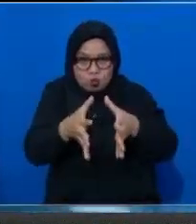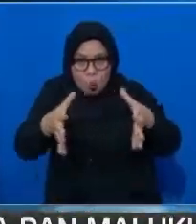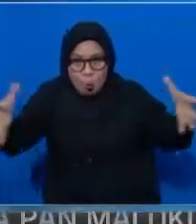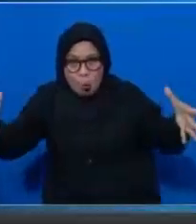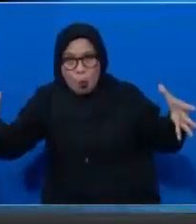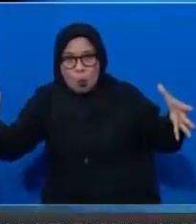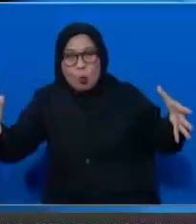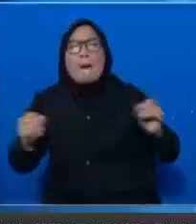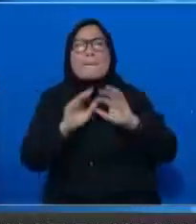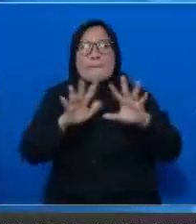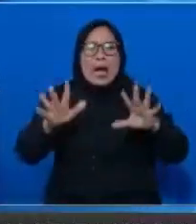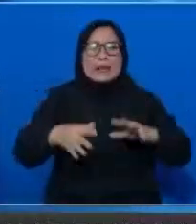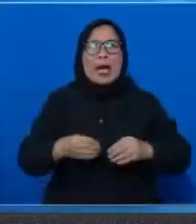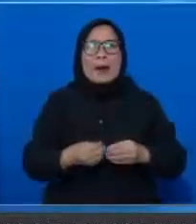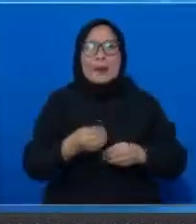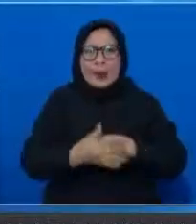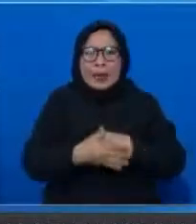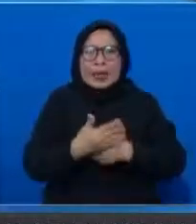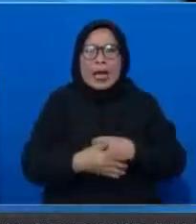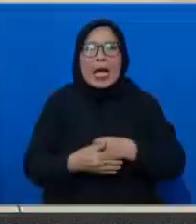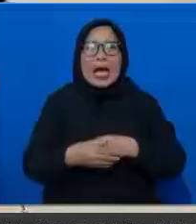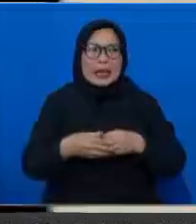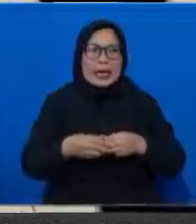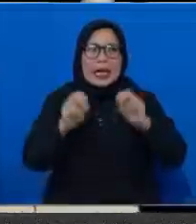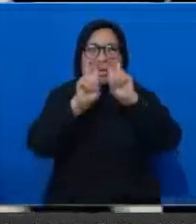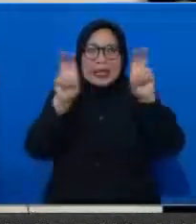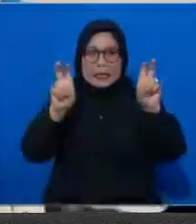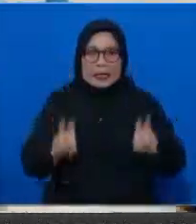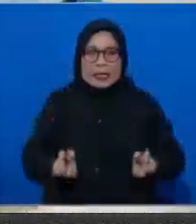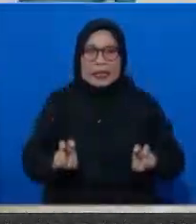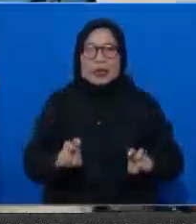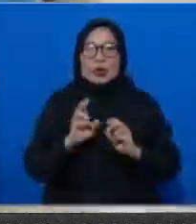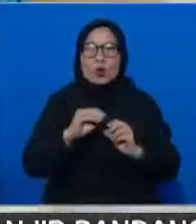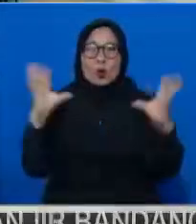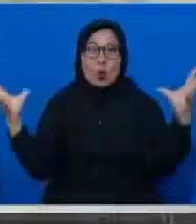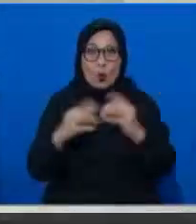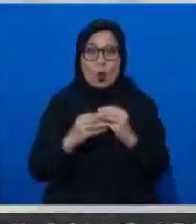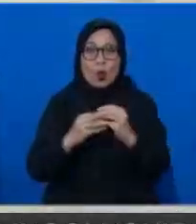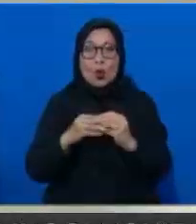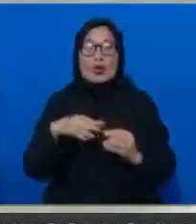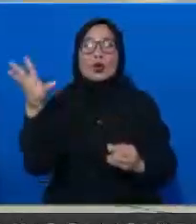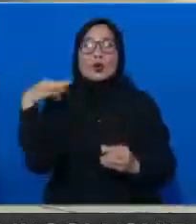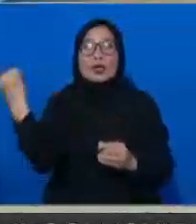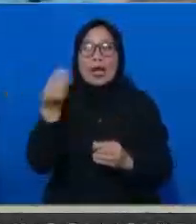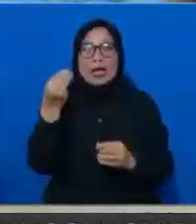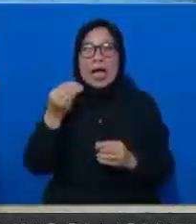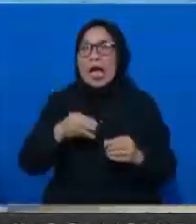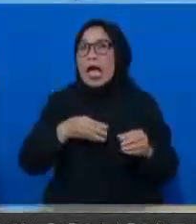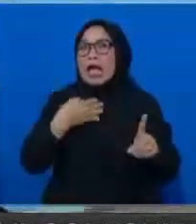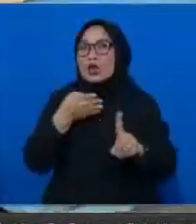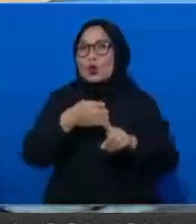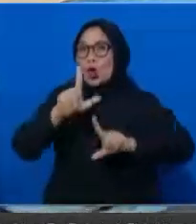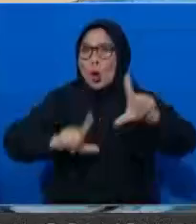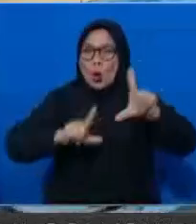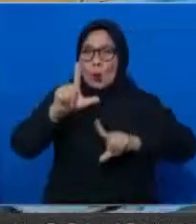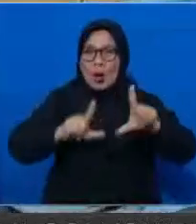Puluhan peternak di Kediri berkumpul di sebuah kawasan wisata untuk mengikuti perlombaan ikan lele miliknya pada Sabtu siang.